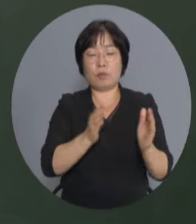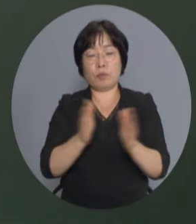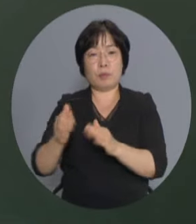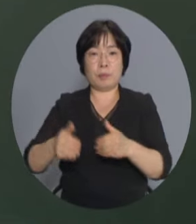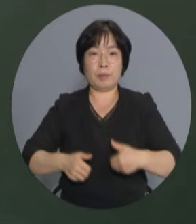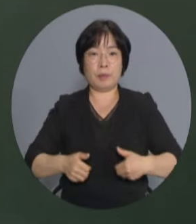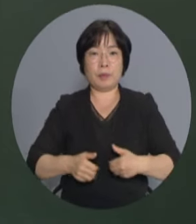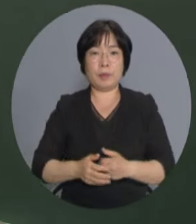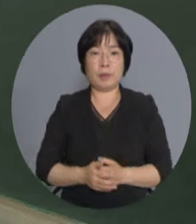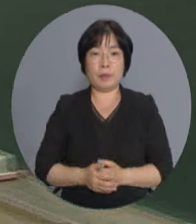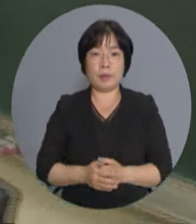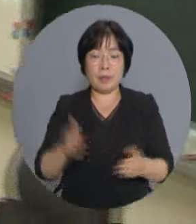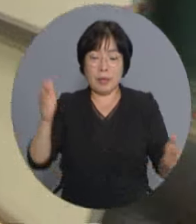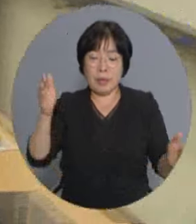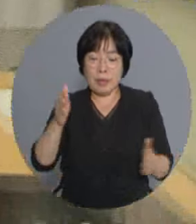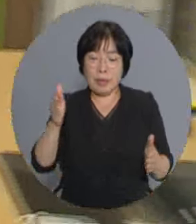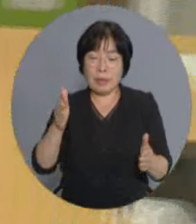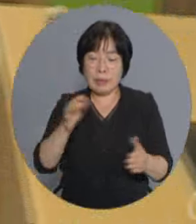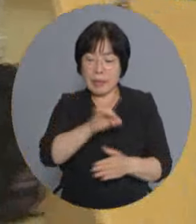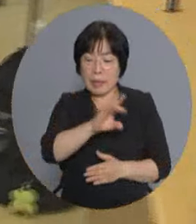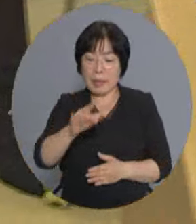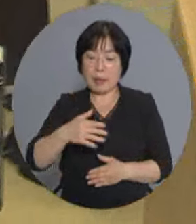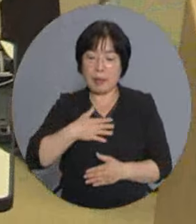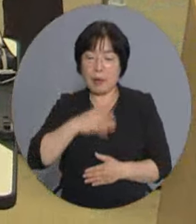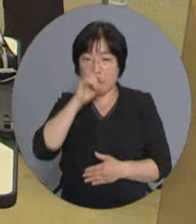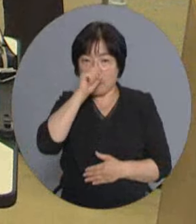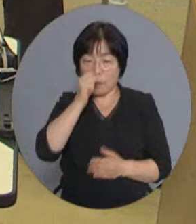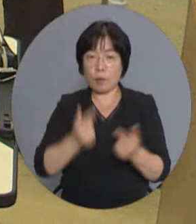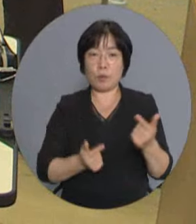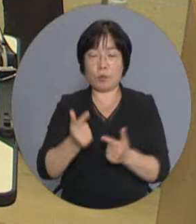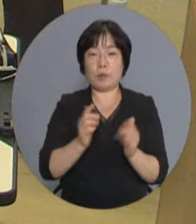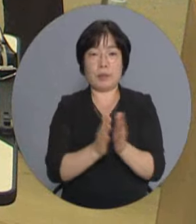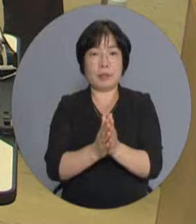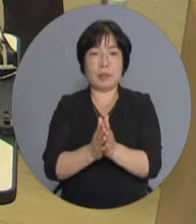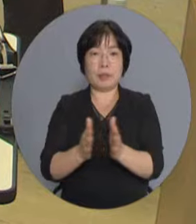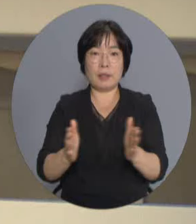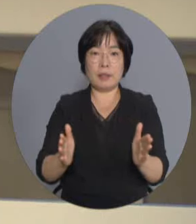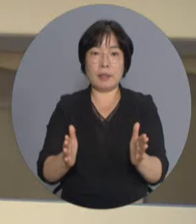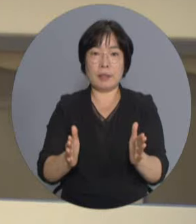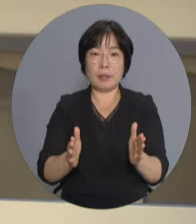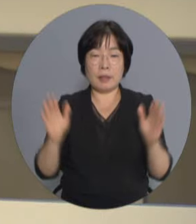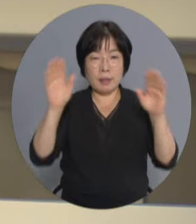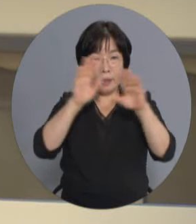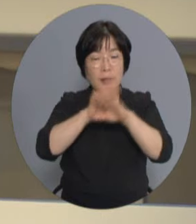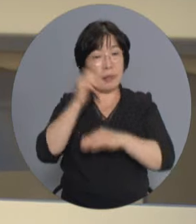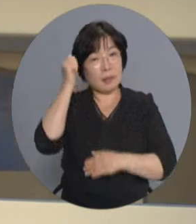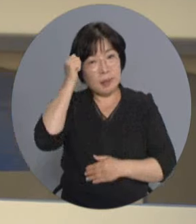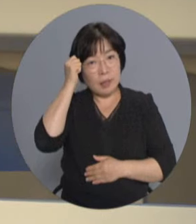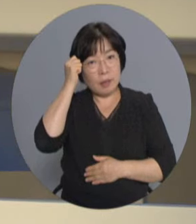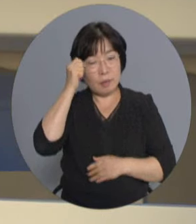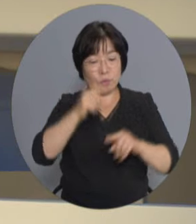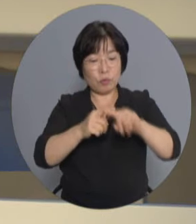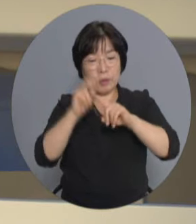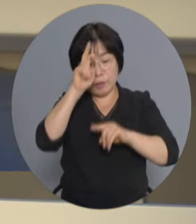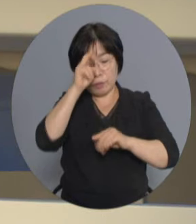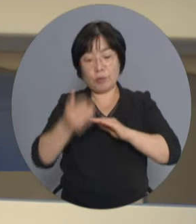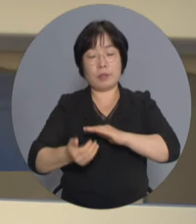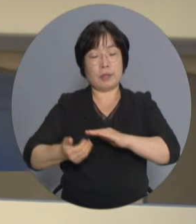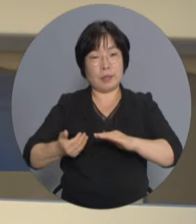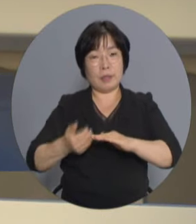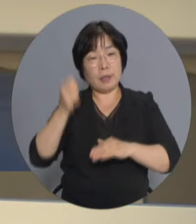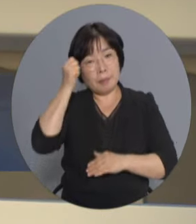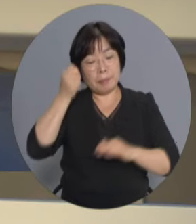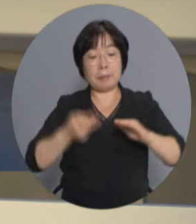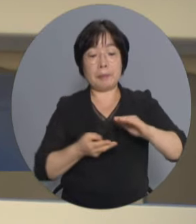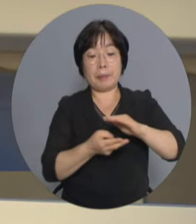됩니다. 학생들도 각자 컨디션 조절에 돌입했습니다. 잠을 잘 때도 무조건 12시 전에는